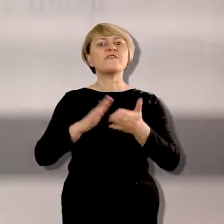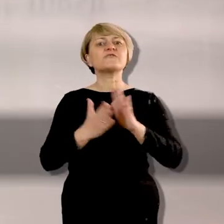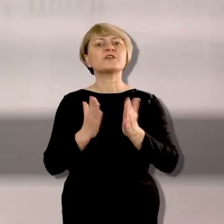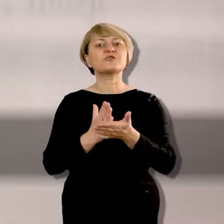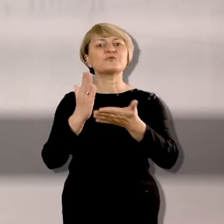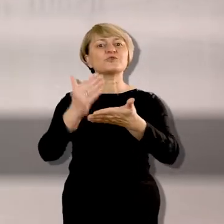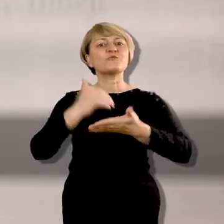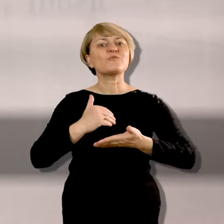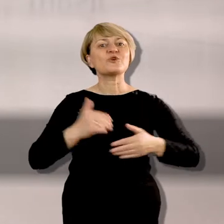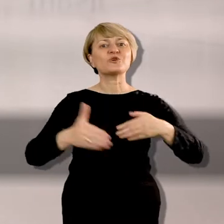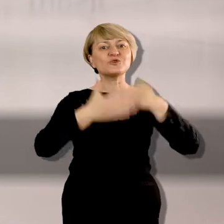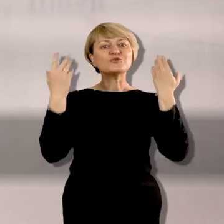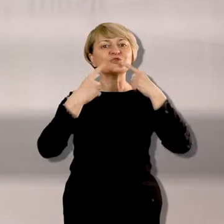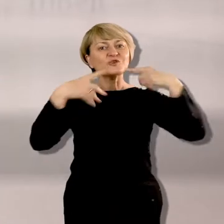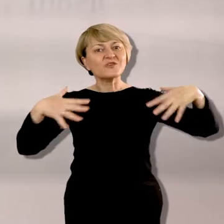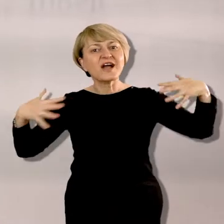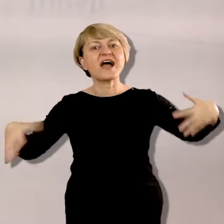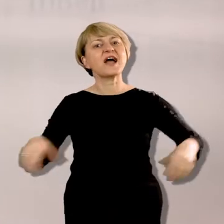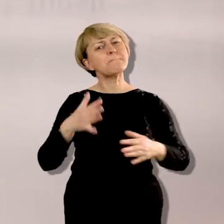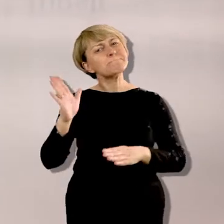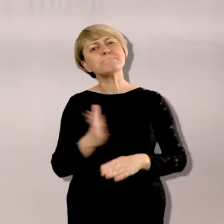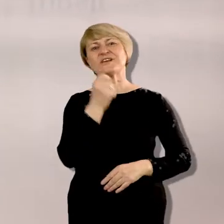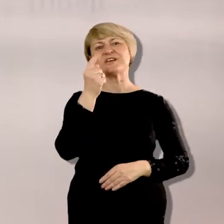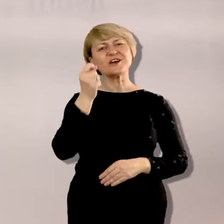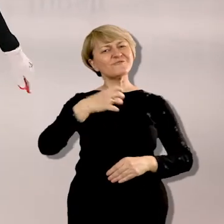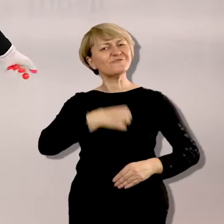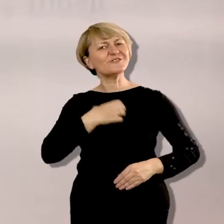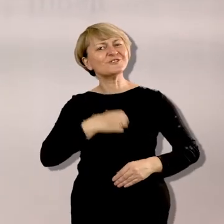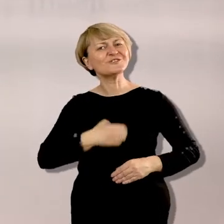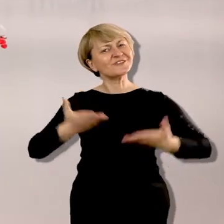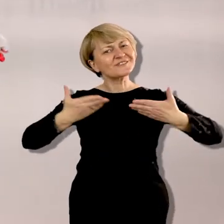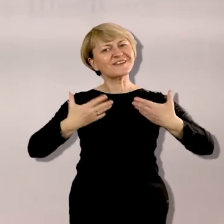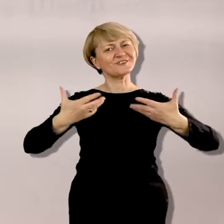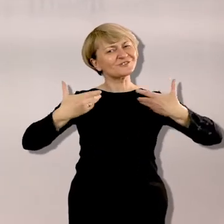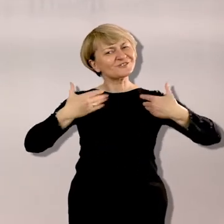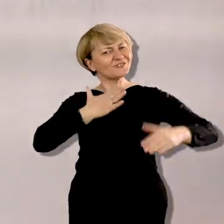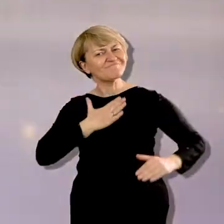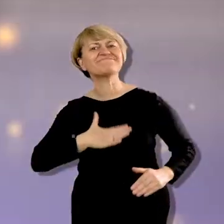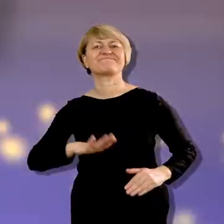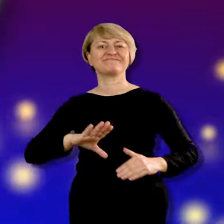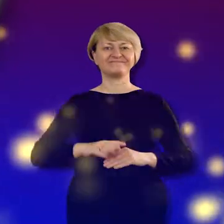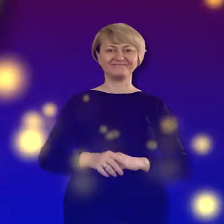Kiedy sobie pomagamy, dni uśmiechem wypełniamy. Z radością nam mija każda chwila, życzliwość nam życie umila.